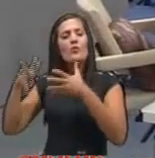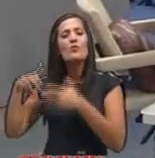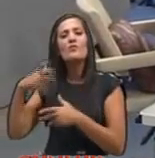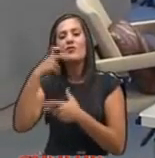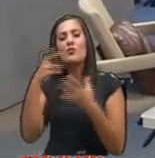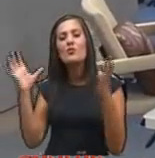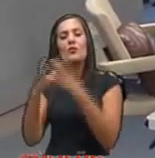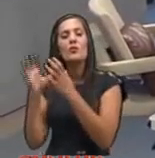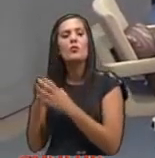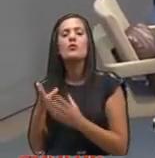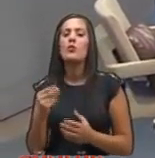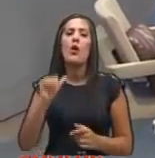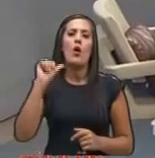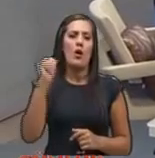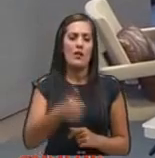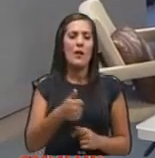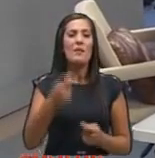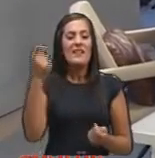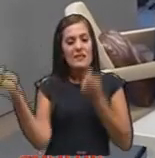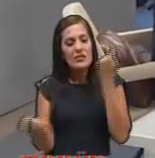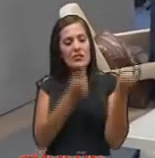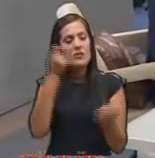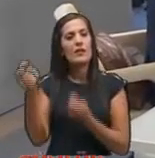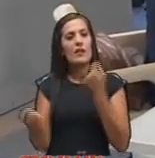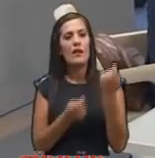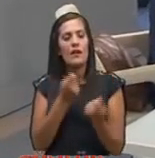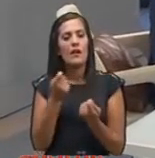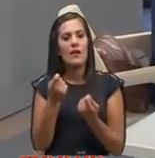ve işlerlerini